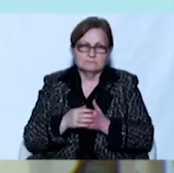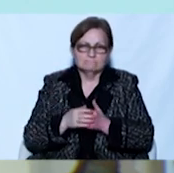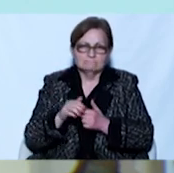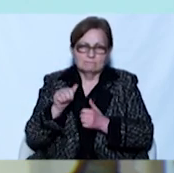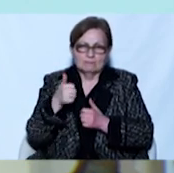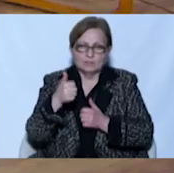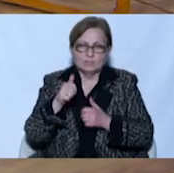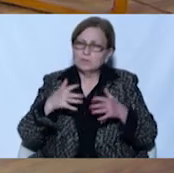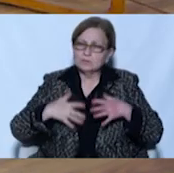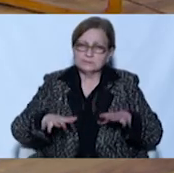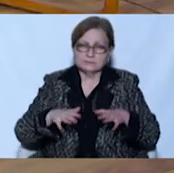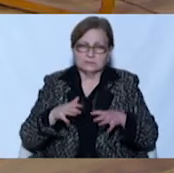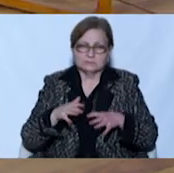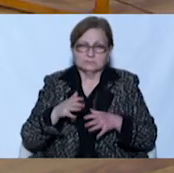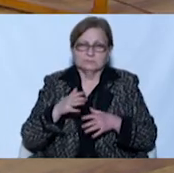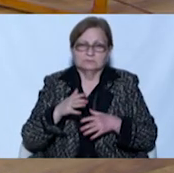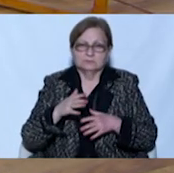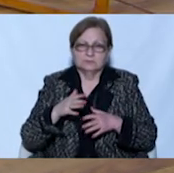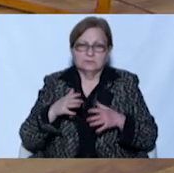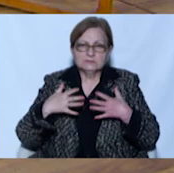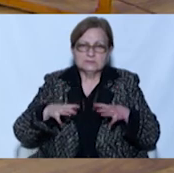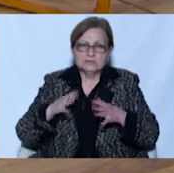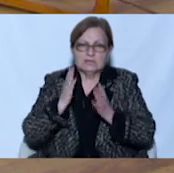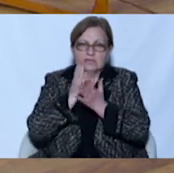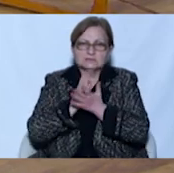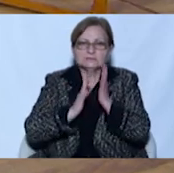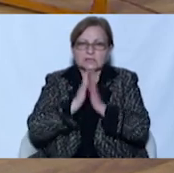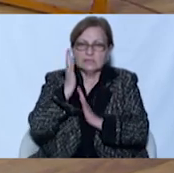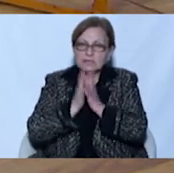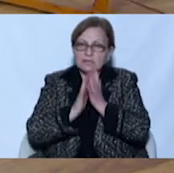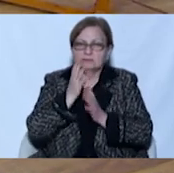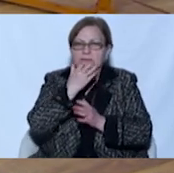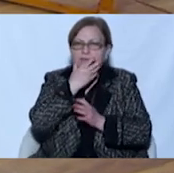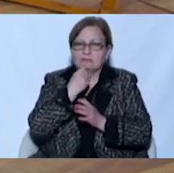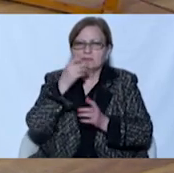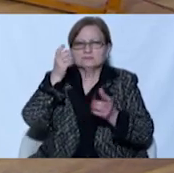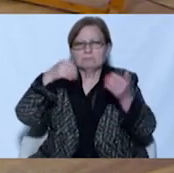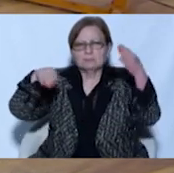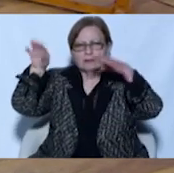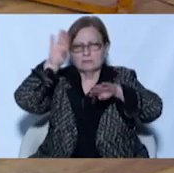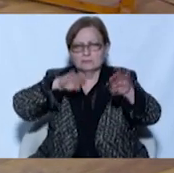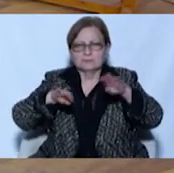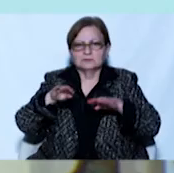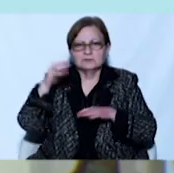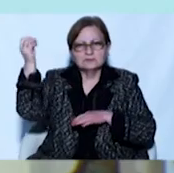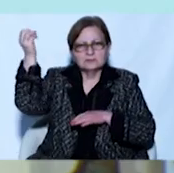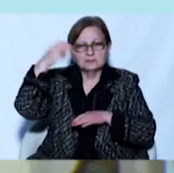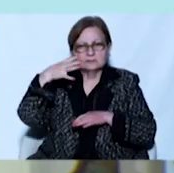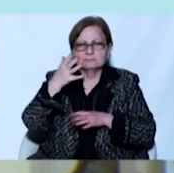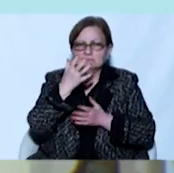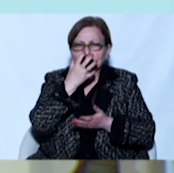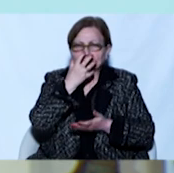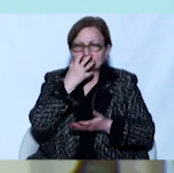როგორია საქართველო? საქართველო არის ტყიანი, ლამაზი, მთაგორიანი, მზიანი და